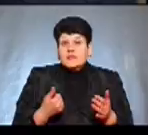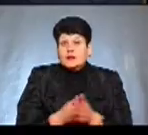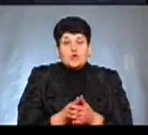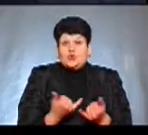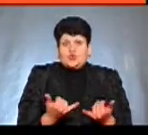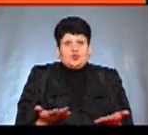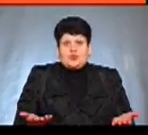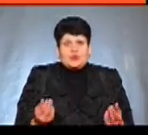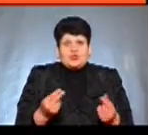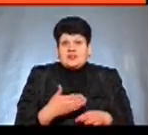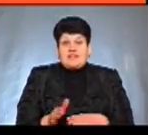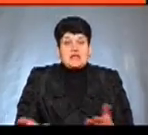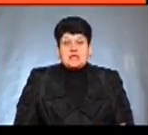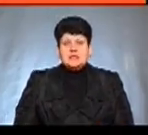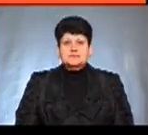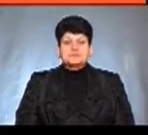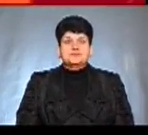ті гроші не виділили.